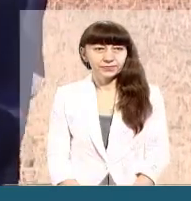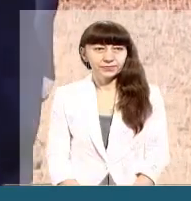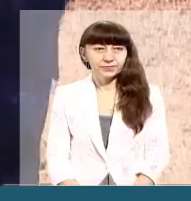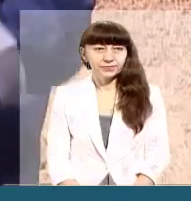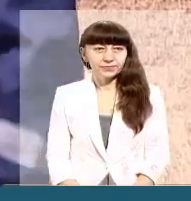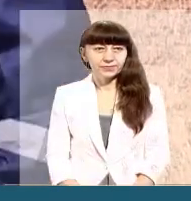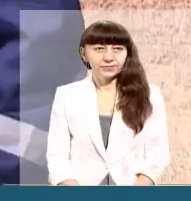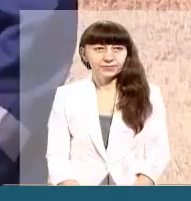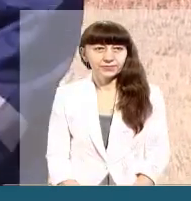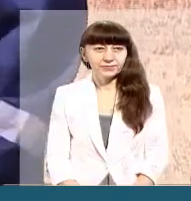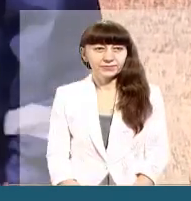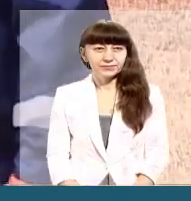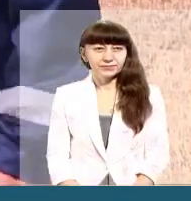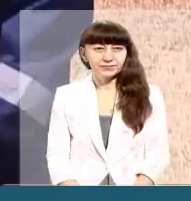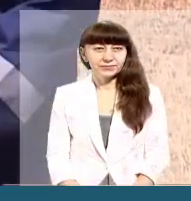Подъехать побыстрее,